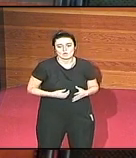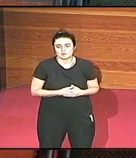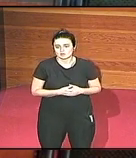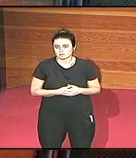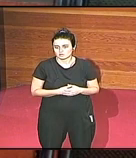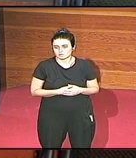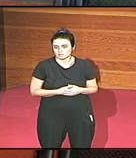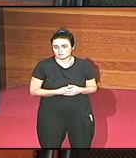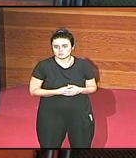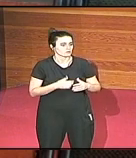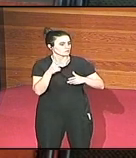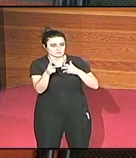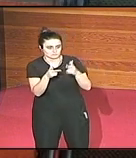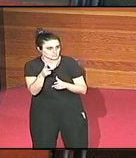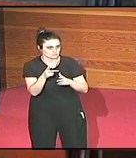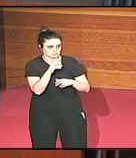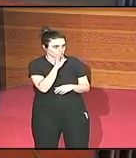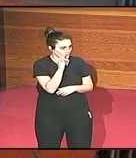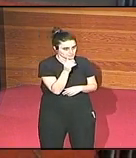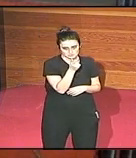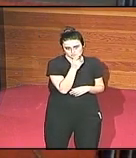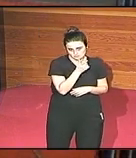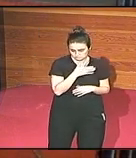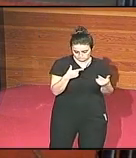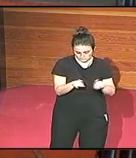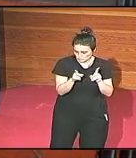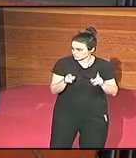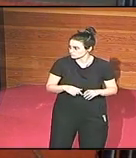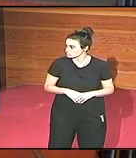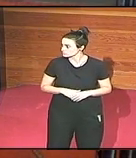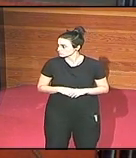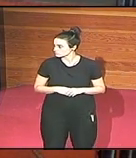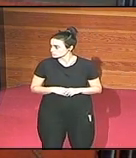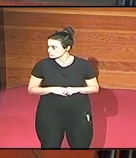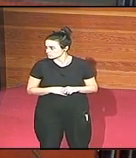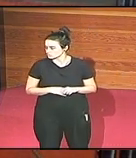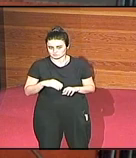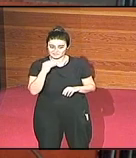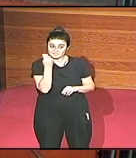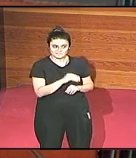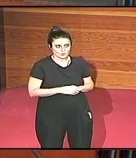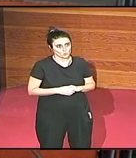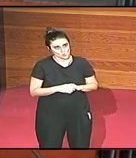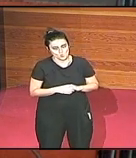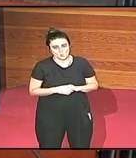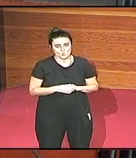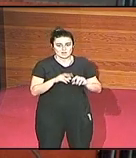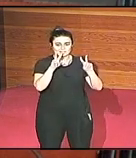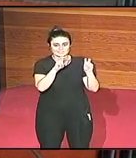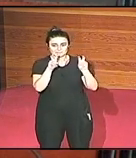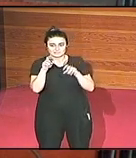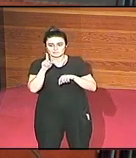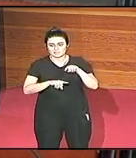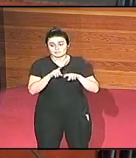demagun, euskalduna, frantzesak, inglesak, así. Jo. Ba, eske horrela esan daula hotzean, eta ez da ize gai iren inguruan,